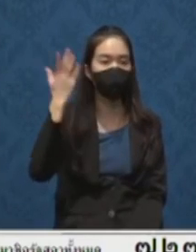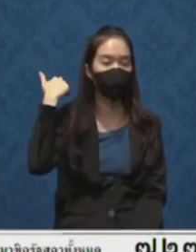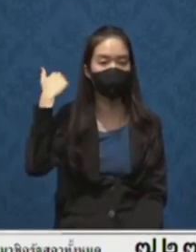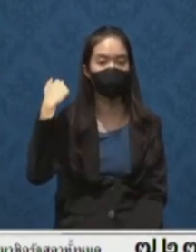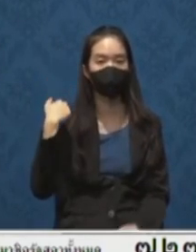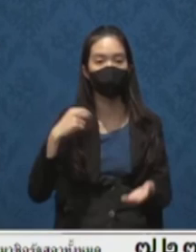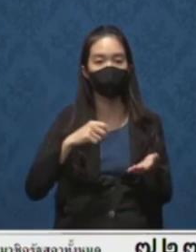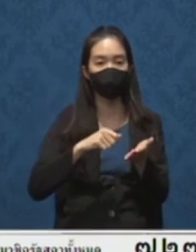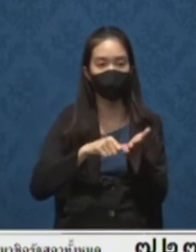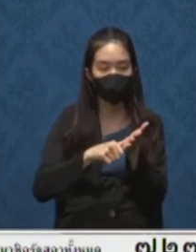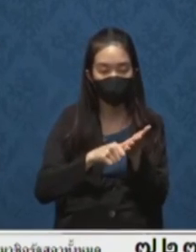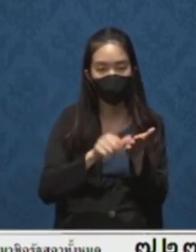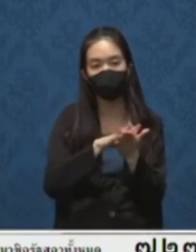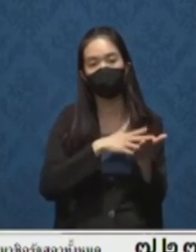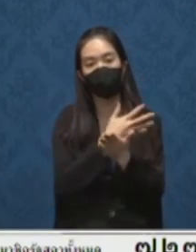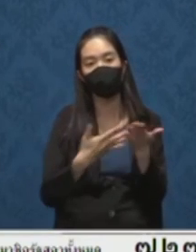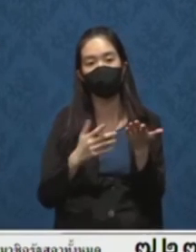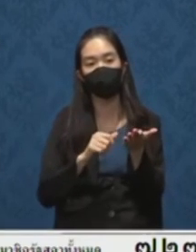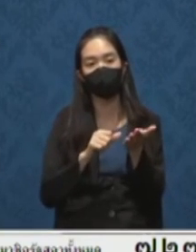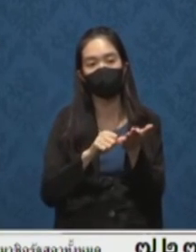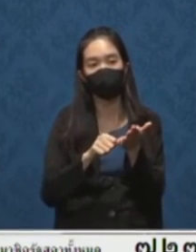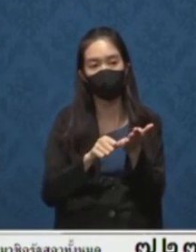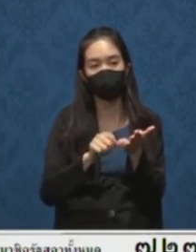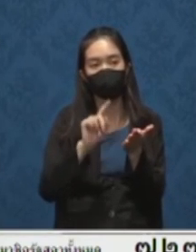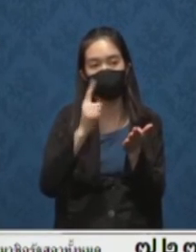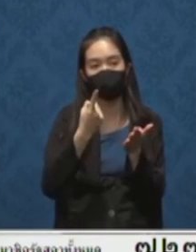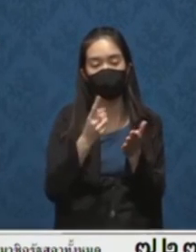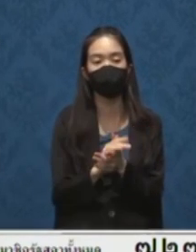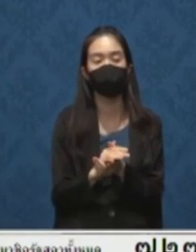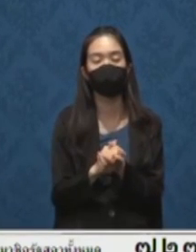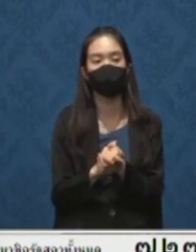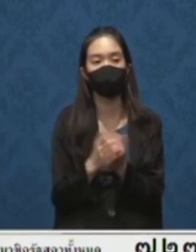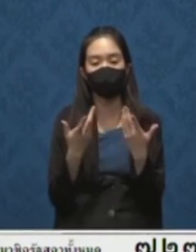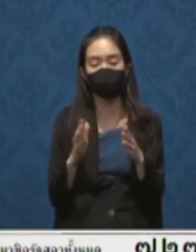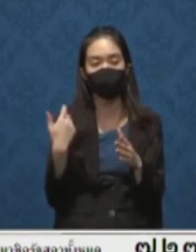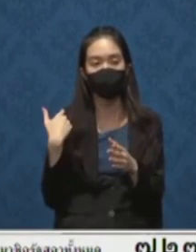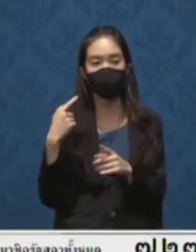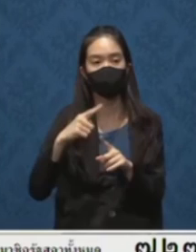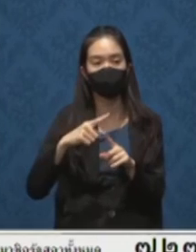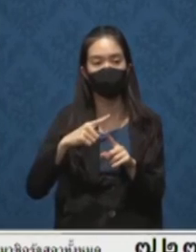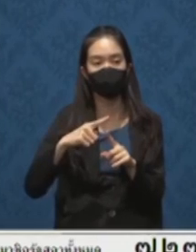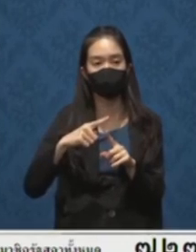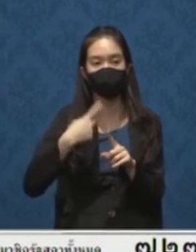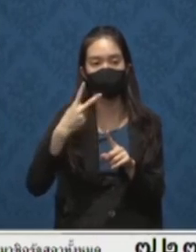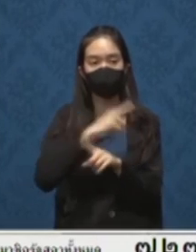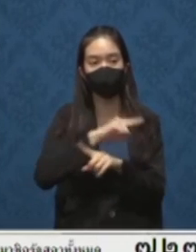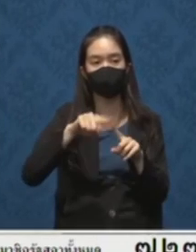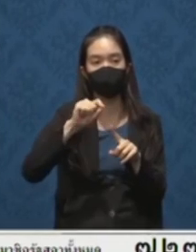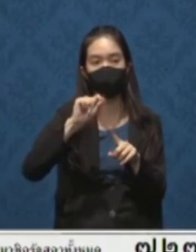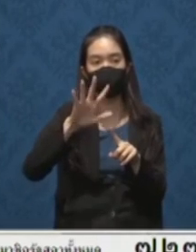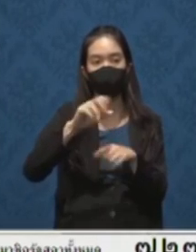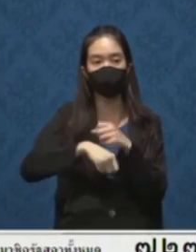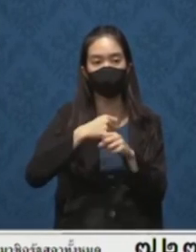มี แผน การฏิ รป ประเทศ ฉบับ ปรบรุง หรอ ท เรีกวา Big Rockเมื่อ ว ท 25 กุ พา พั 2,56